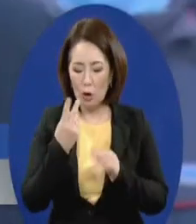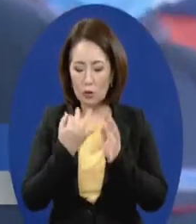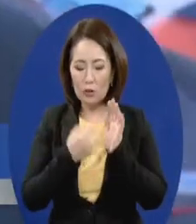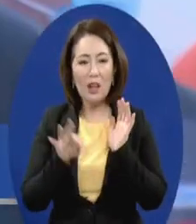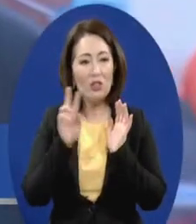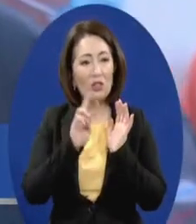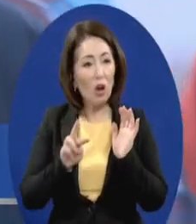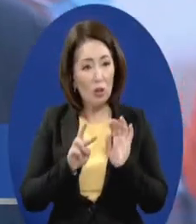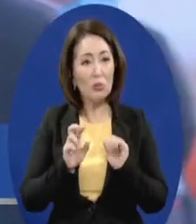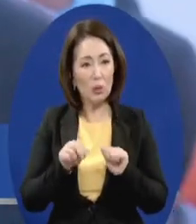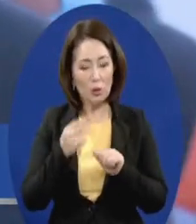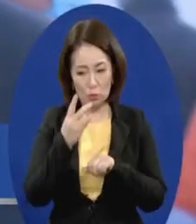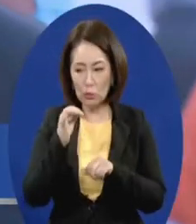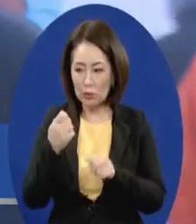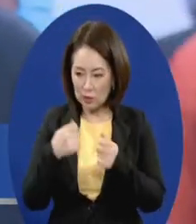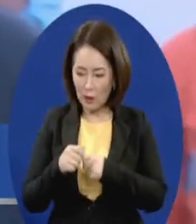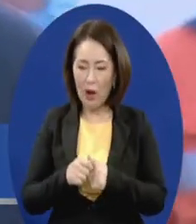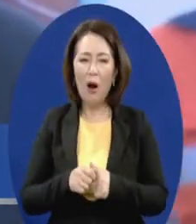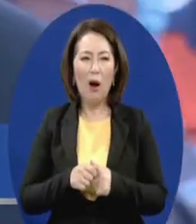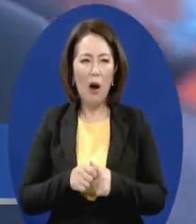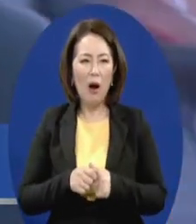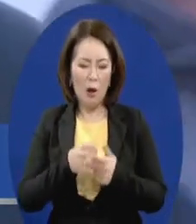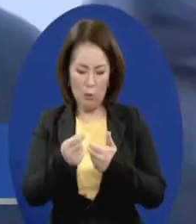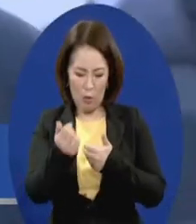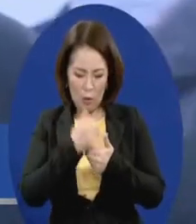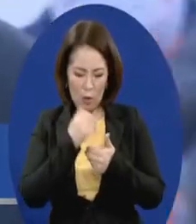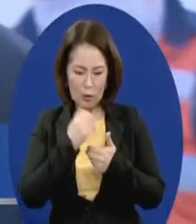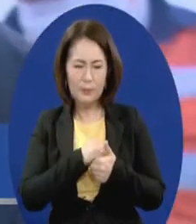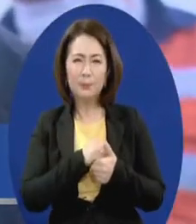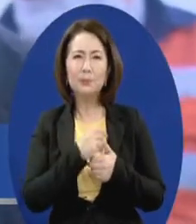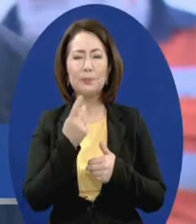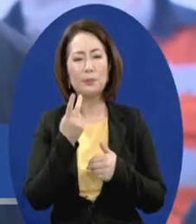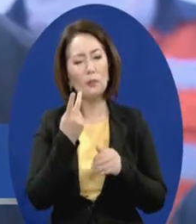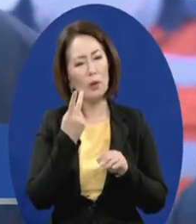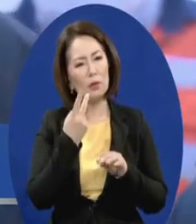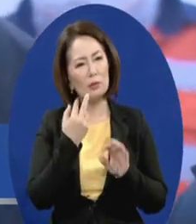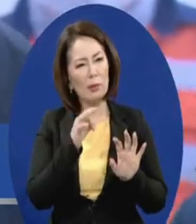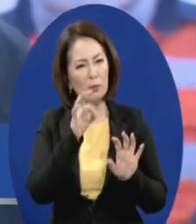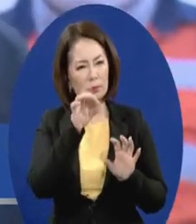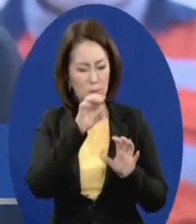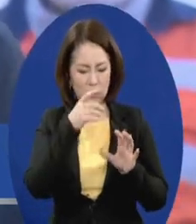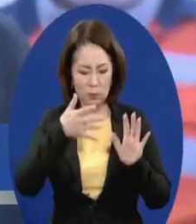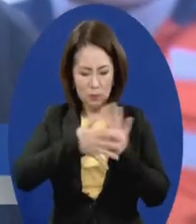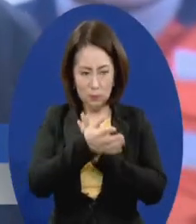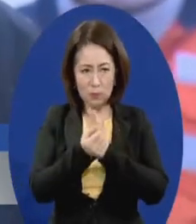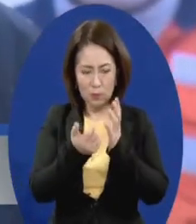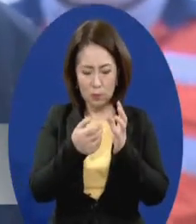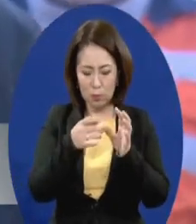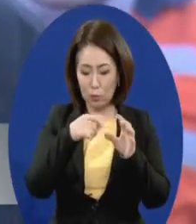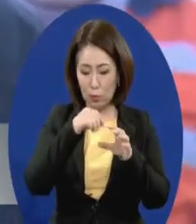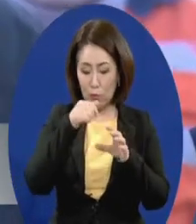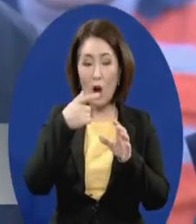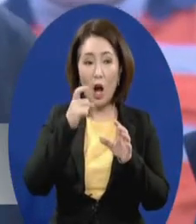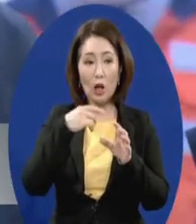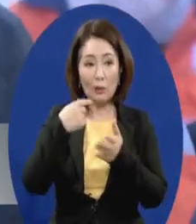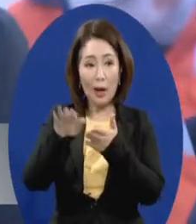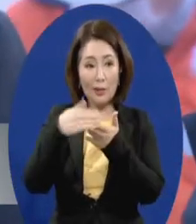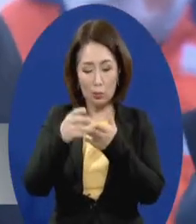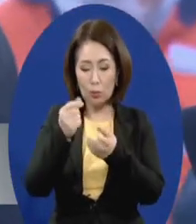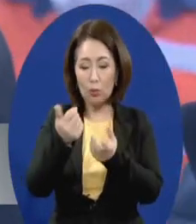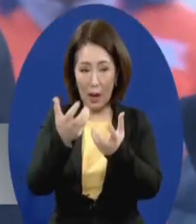20 гаруй хувийг бид эд зүйлийнхээ экспортоос шууд авч байгаа. Тэгэхээр энийг саяын Яндан сайдын хэлдэг